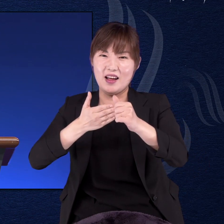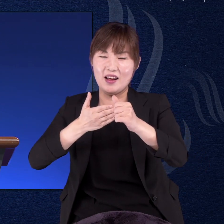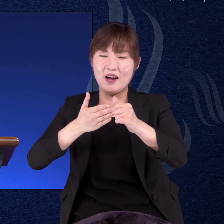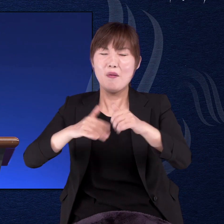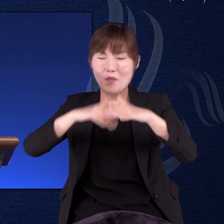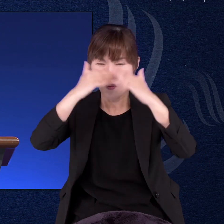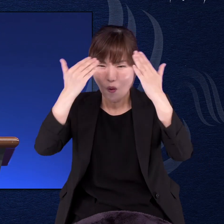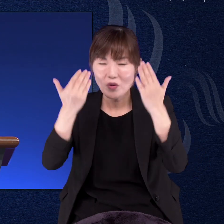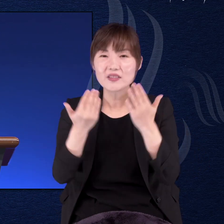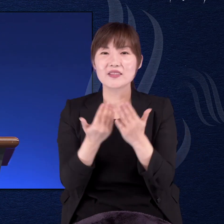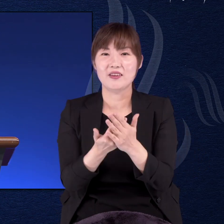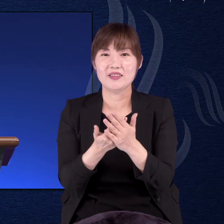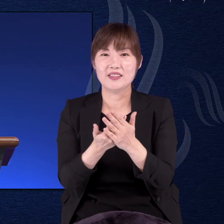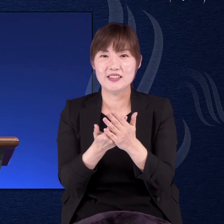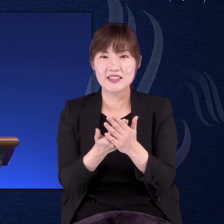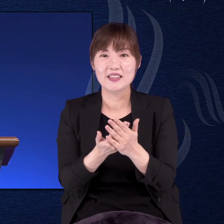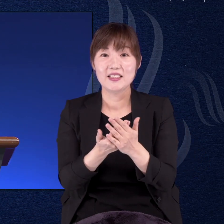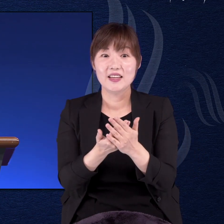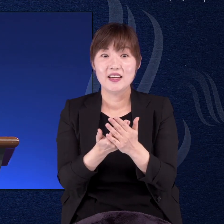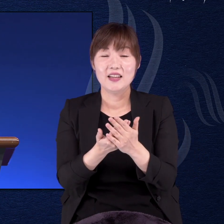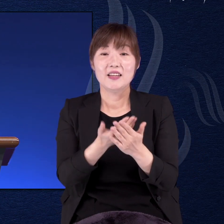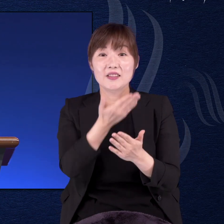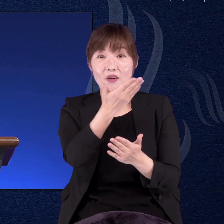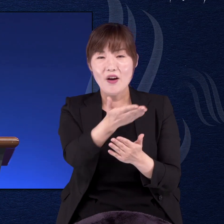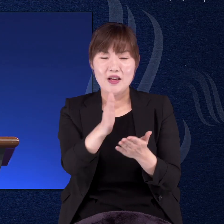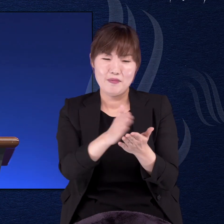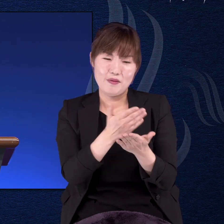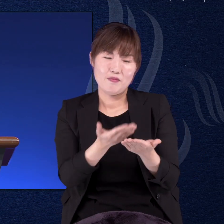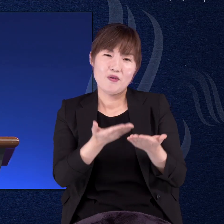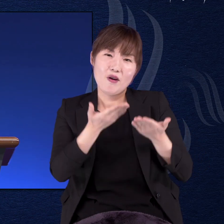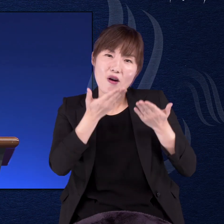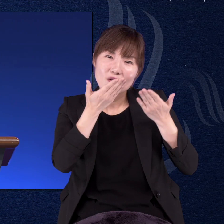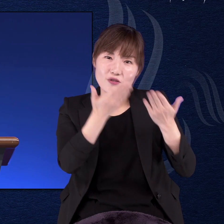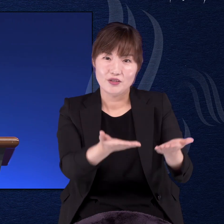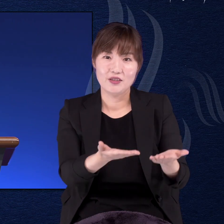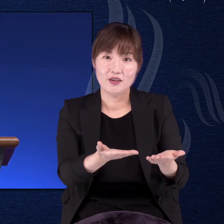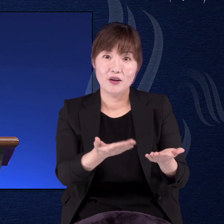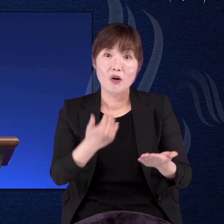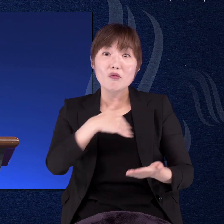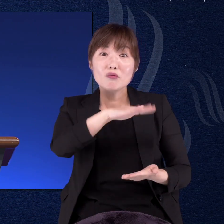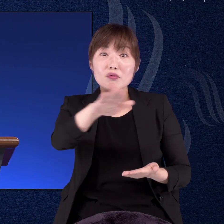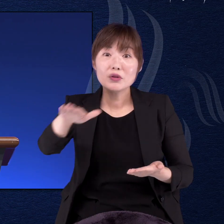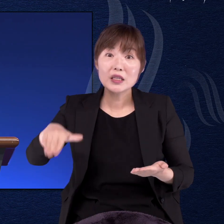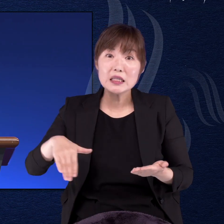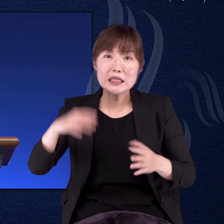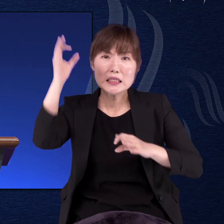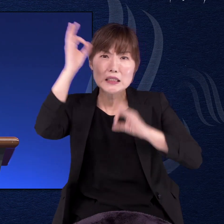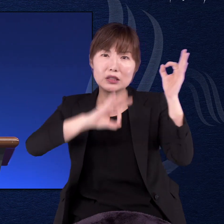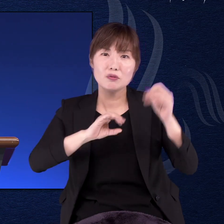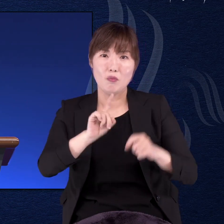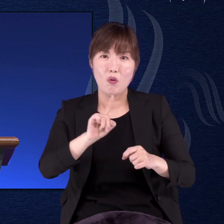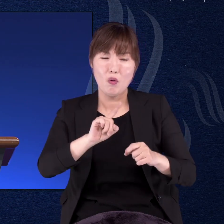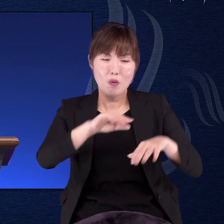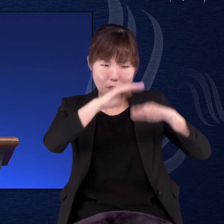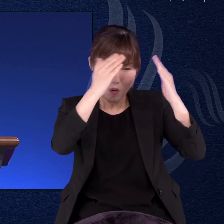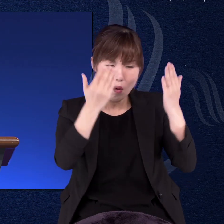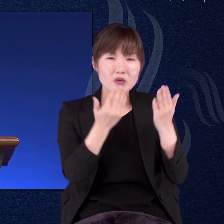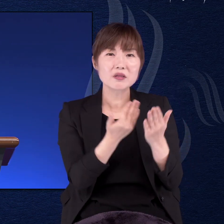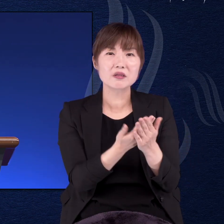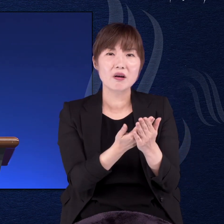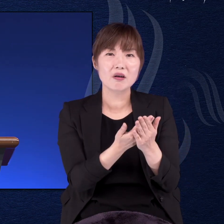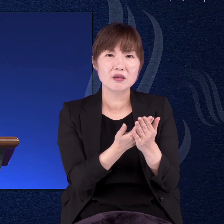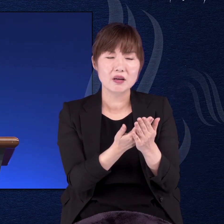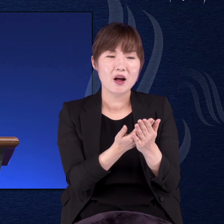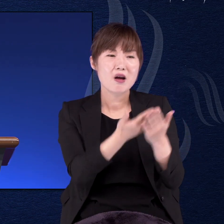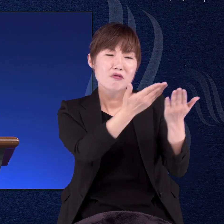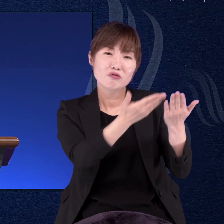더하시리라. 우리는 이 모든 것을 자꾸만 달라고 기도하거든요. 이 모든 것은 우리가 기도 안